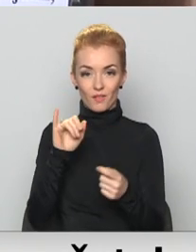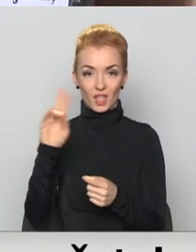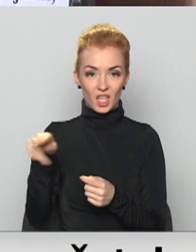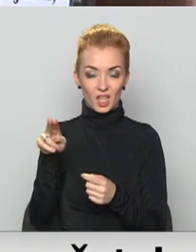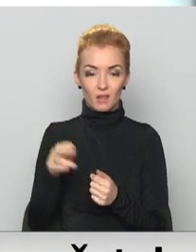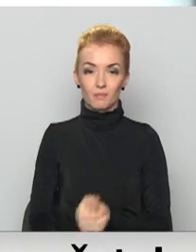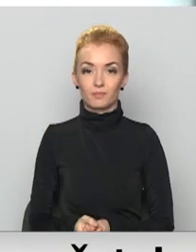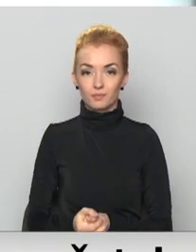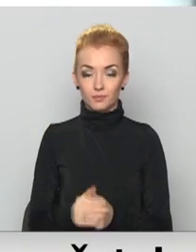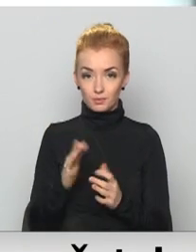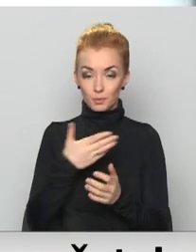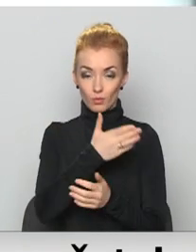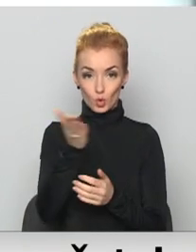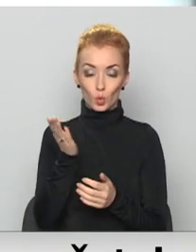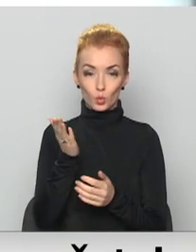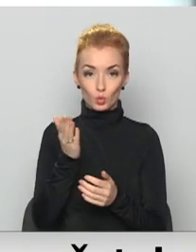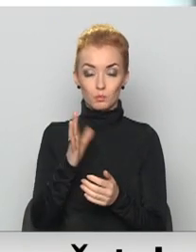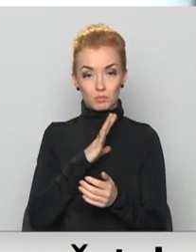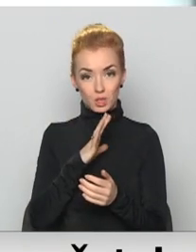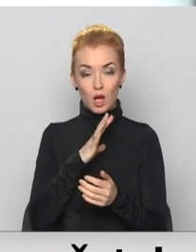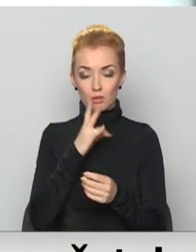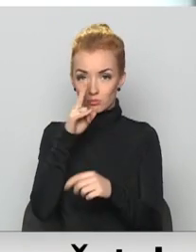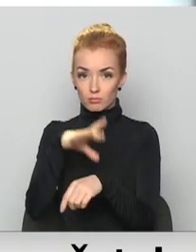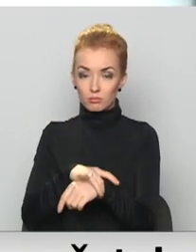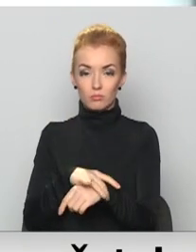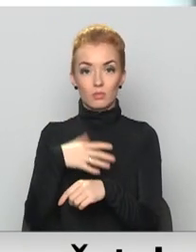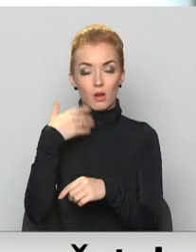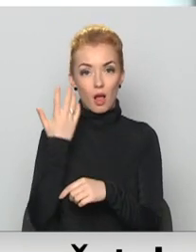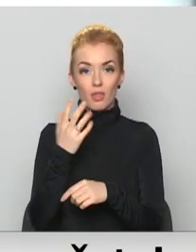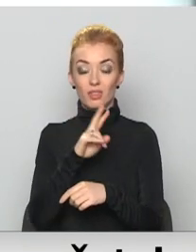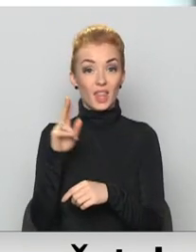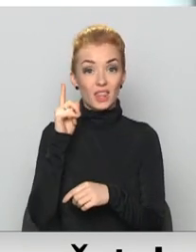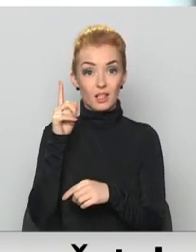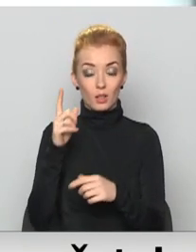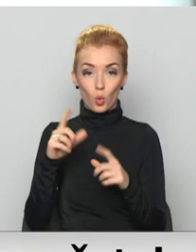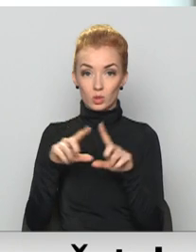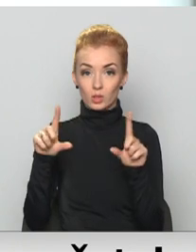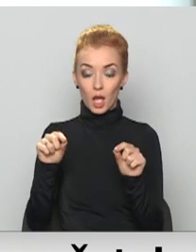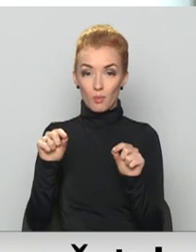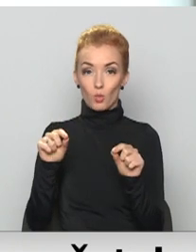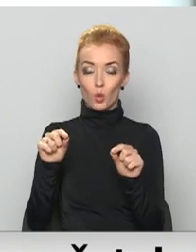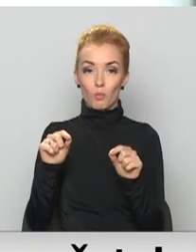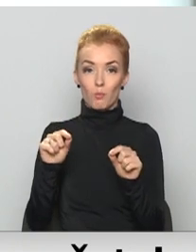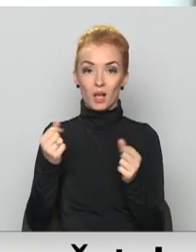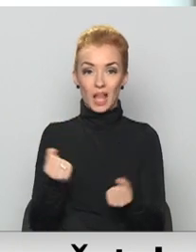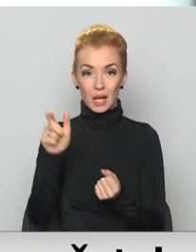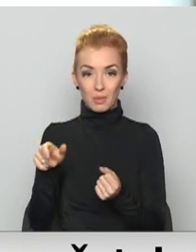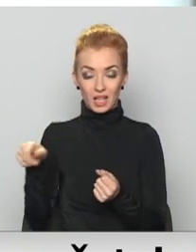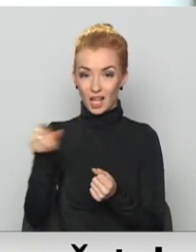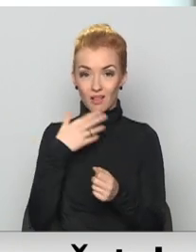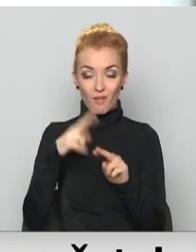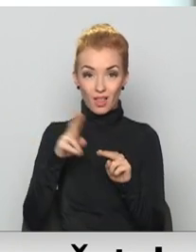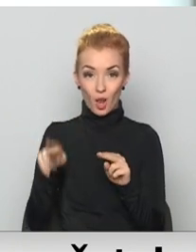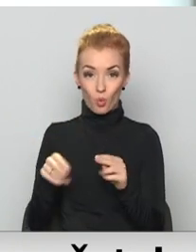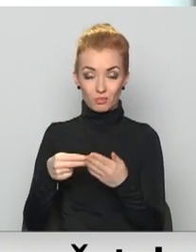dienestam. Bet vai jūsu redzes lokā ir bijuši arī tādi gadījumi, kad ne tikai uzņēmuma darbinieki nav legāli nodarbināti, bet